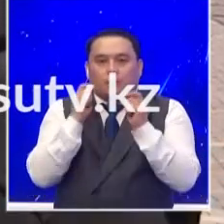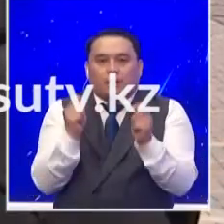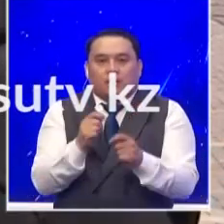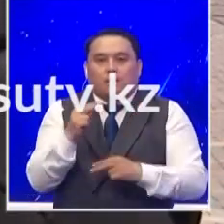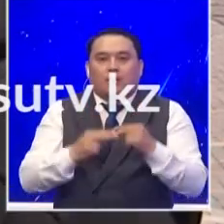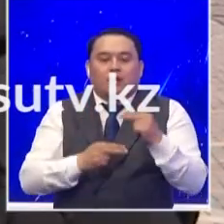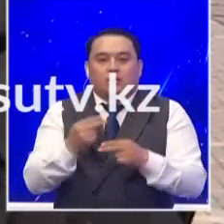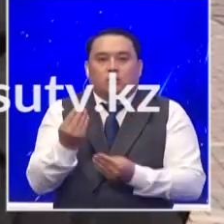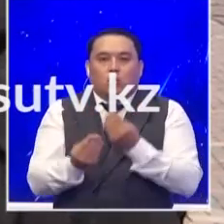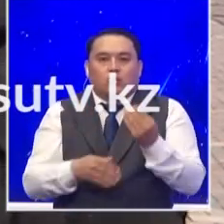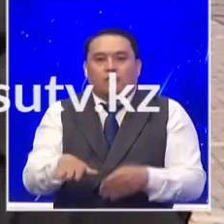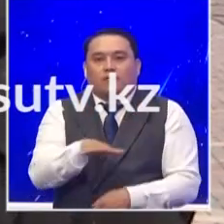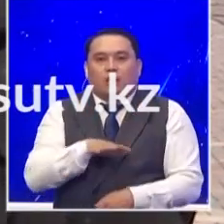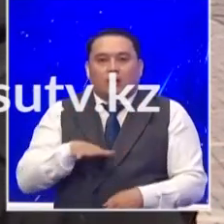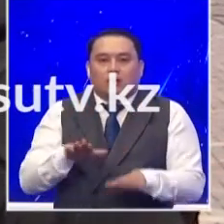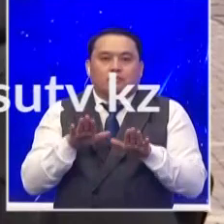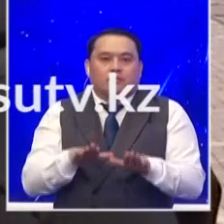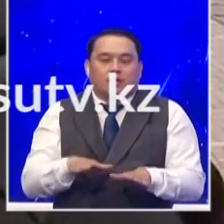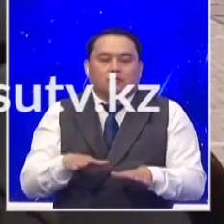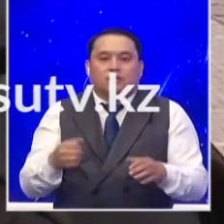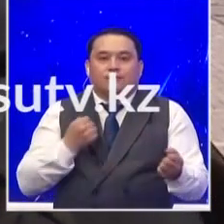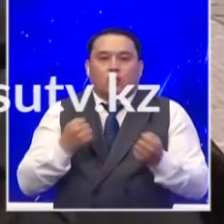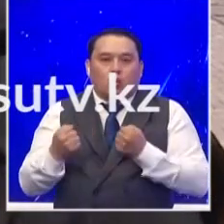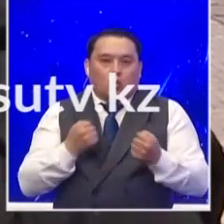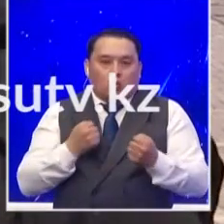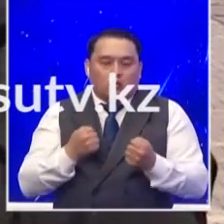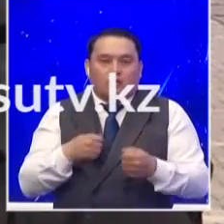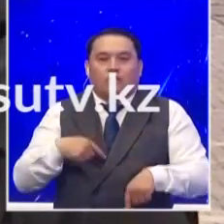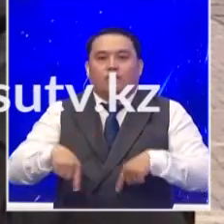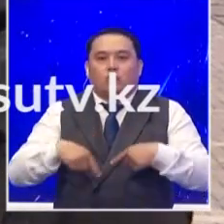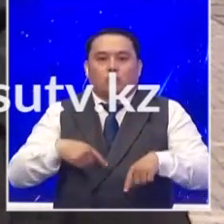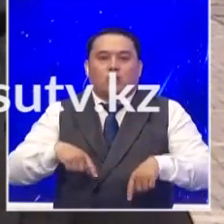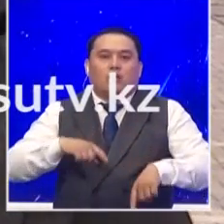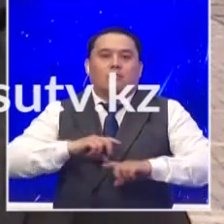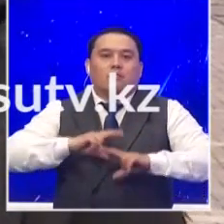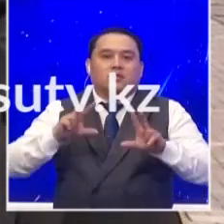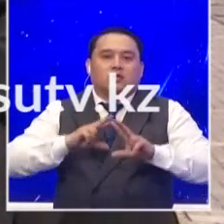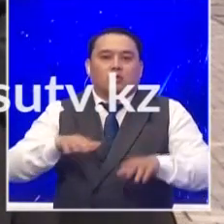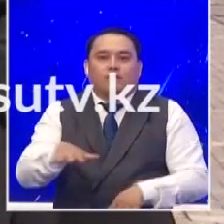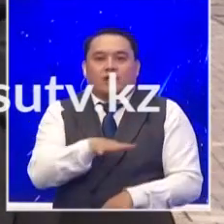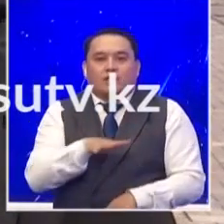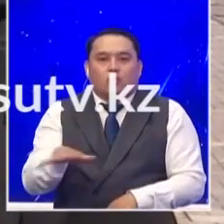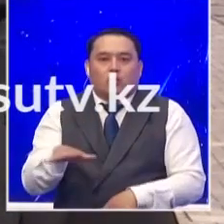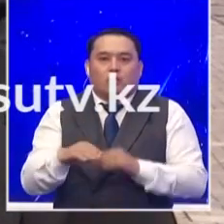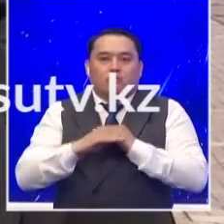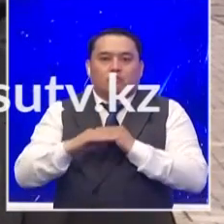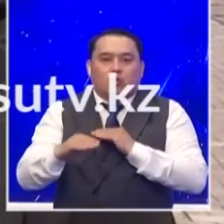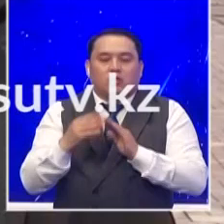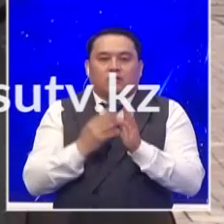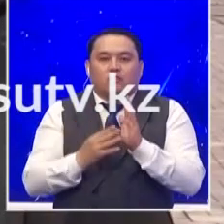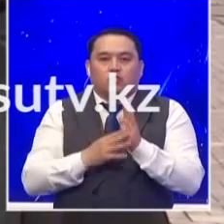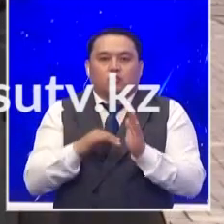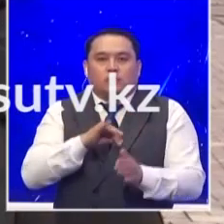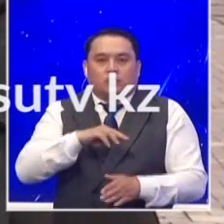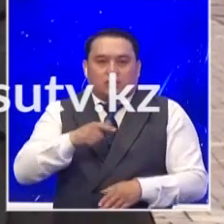Построили детскую игровую площадку, место для стрит-воркаута, а также футбольные, баскетбольные и волейбольные поля. Всего ушло около 90